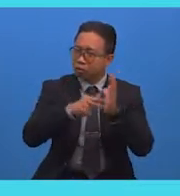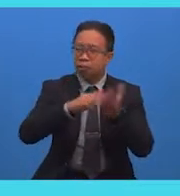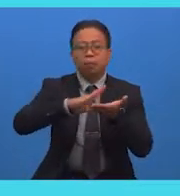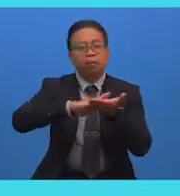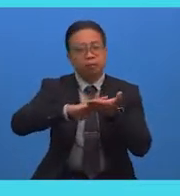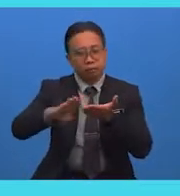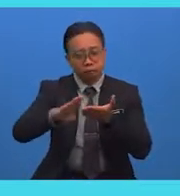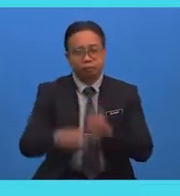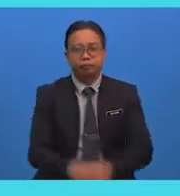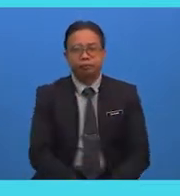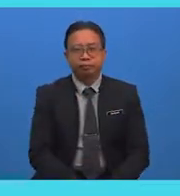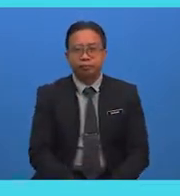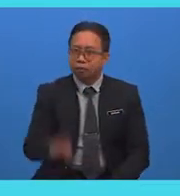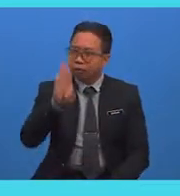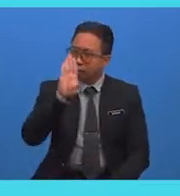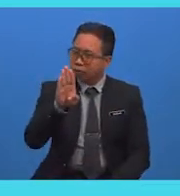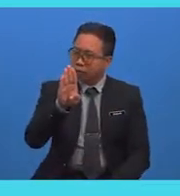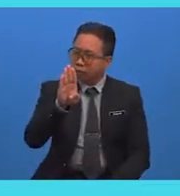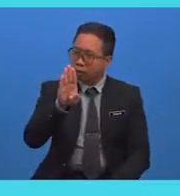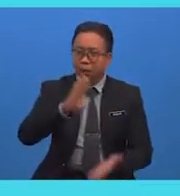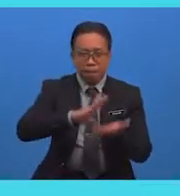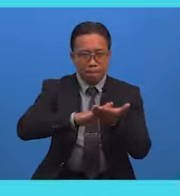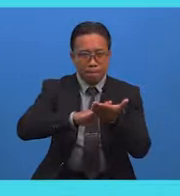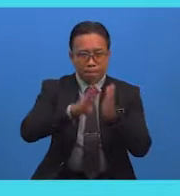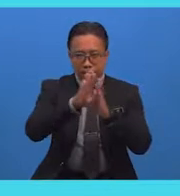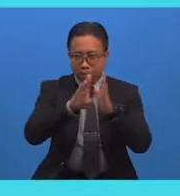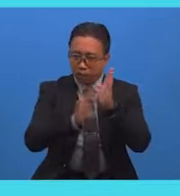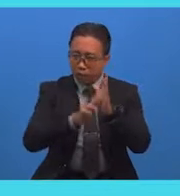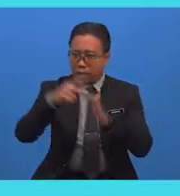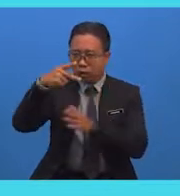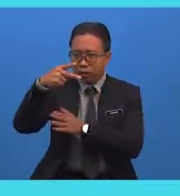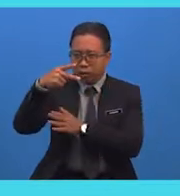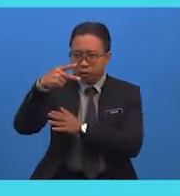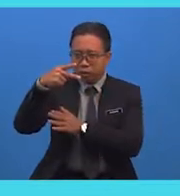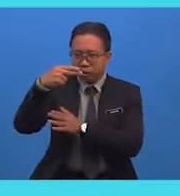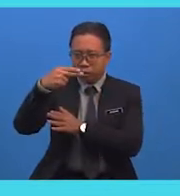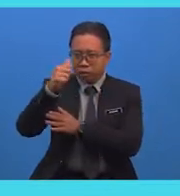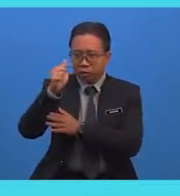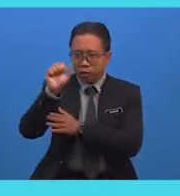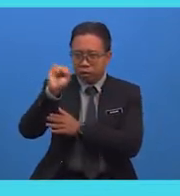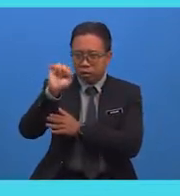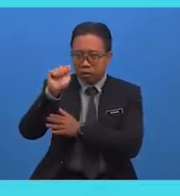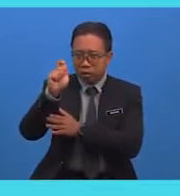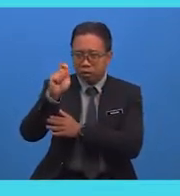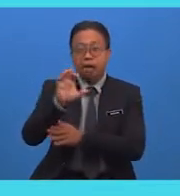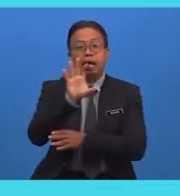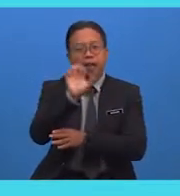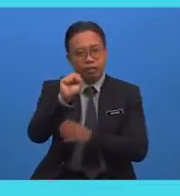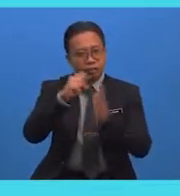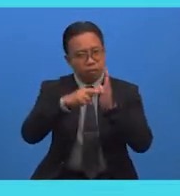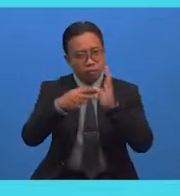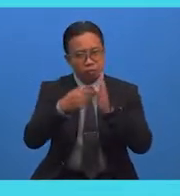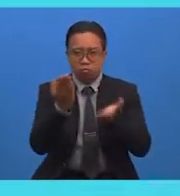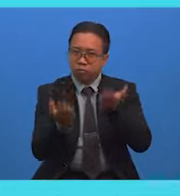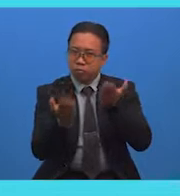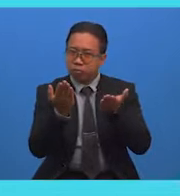bersih. B yang kedua ialah berkhasiat. S pula bermaksud seimbang, manakala